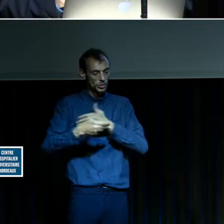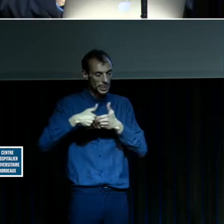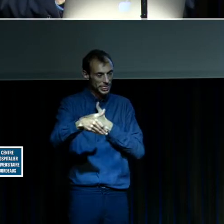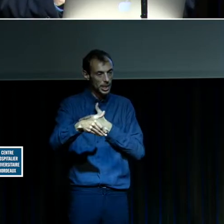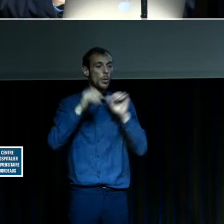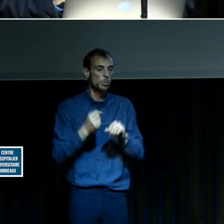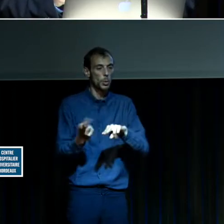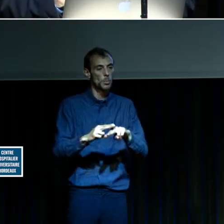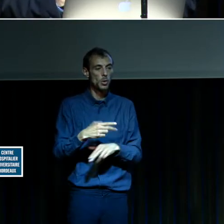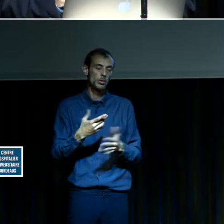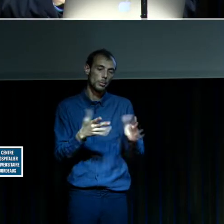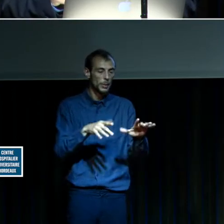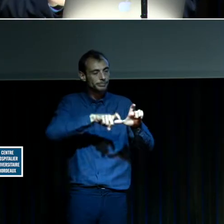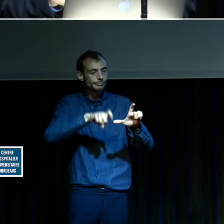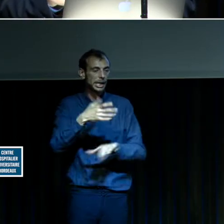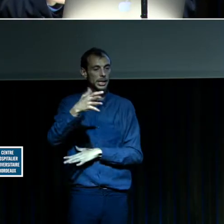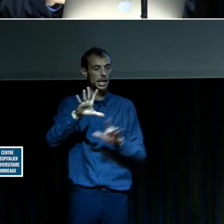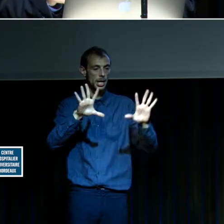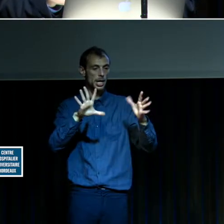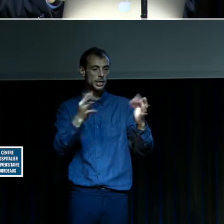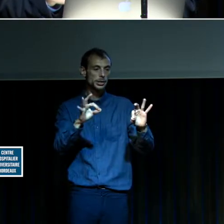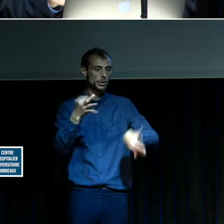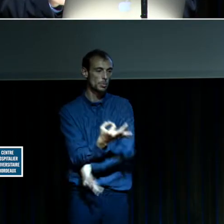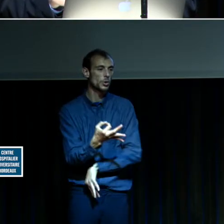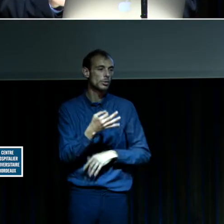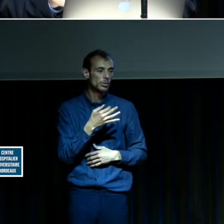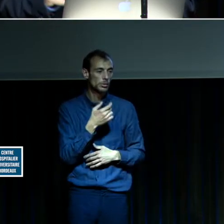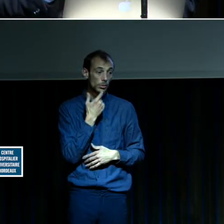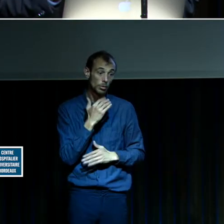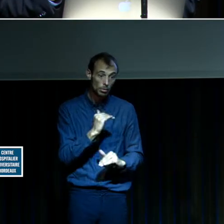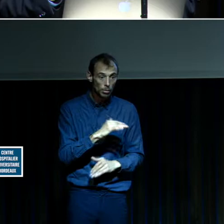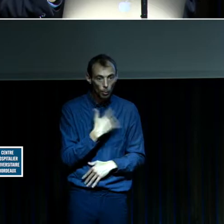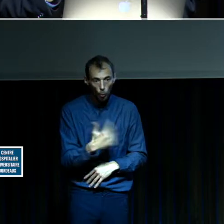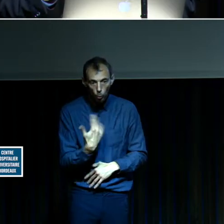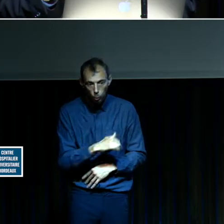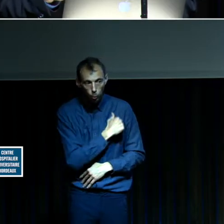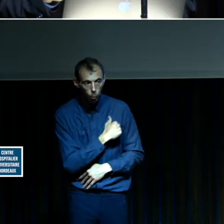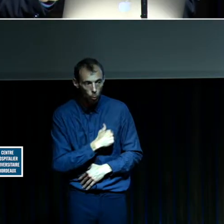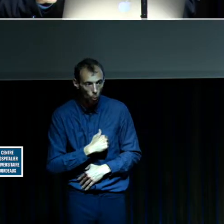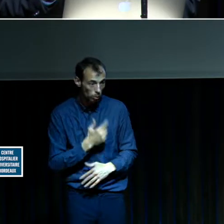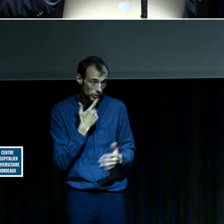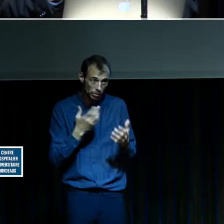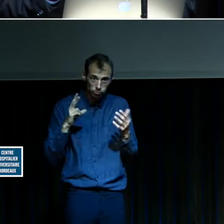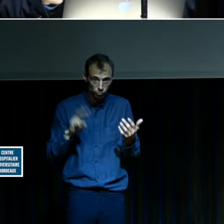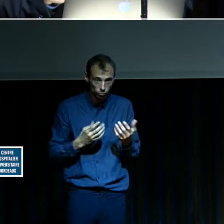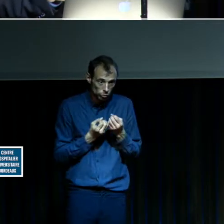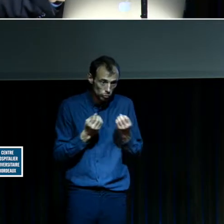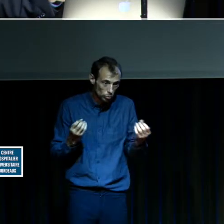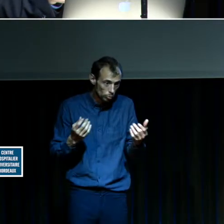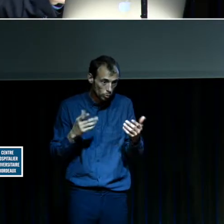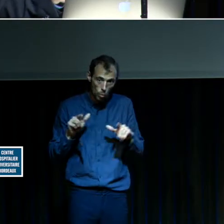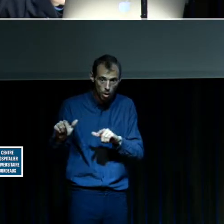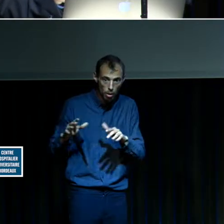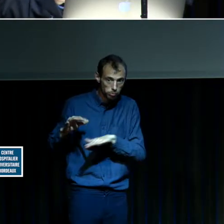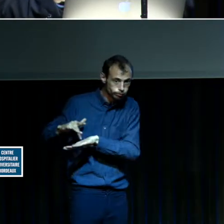actuelle en France, ce qui est quand même une maladie redoutable. Donc elle est fréquente, elle peut tuer les gens et surtout, un tiers des